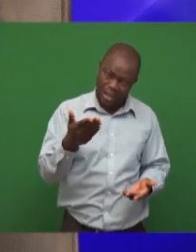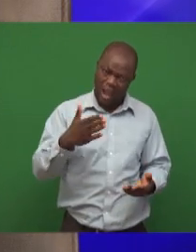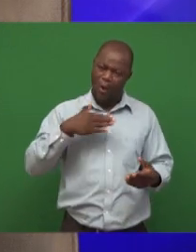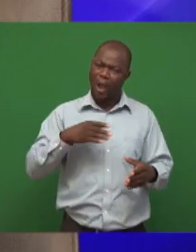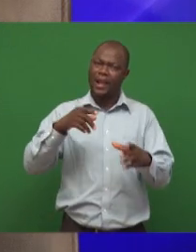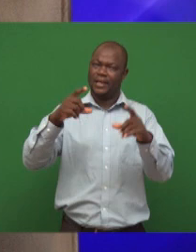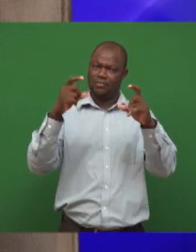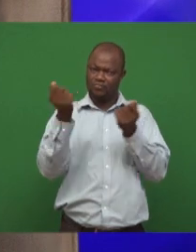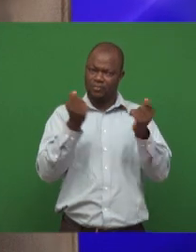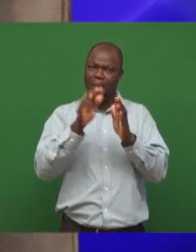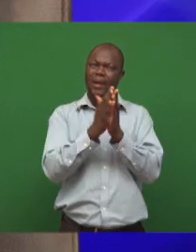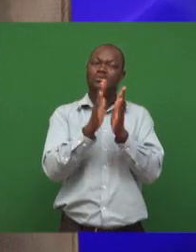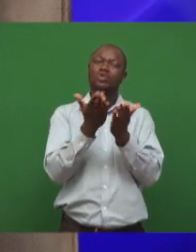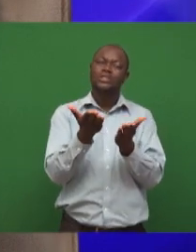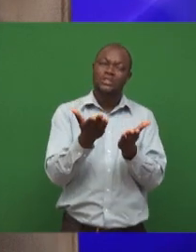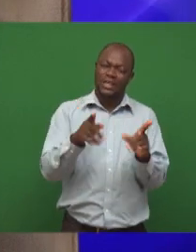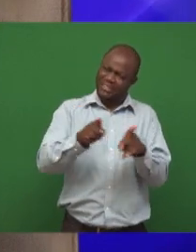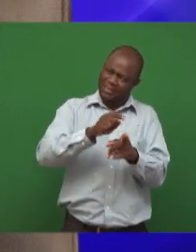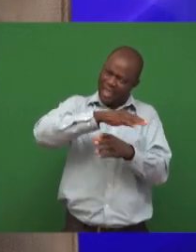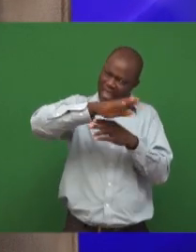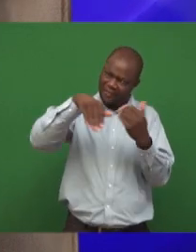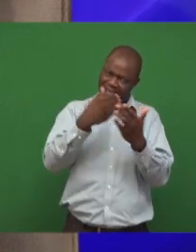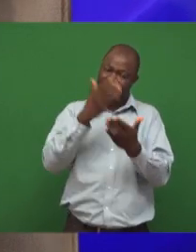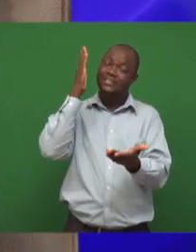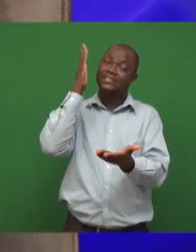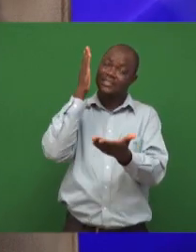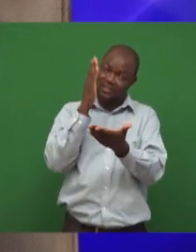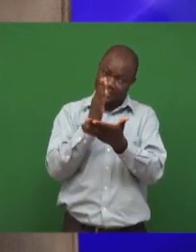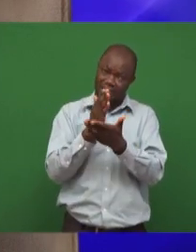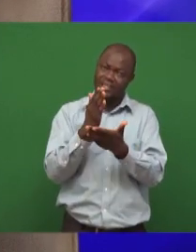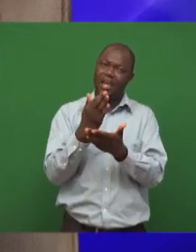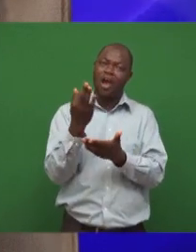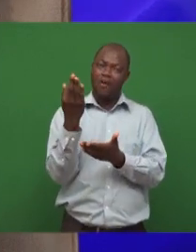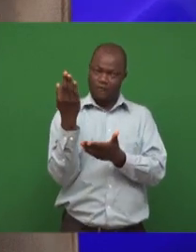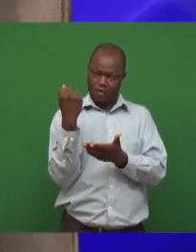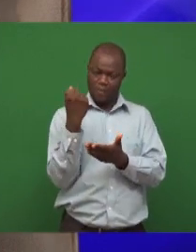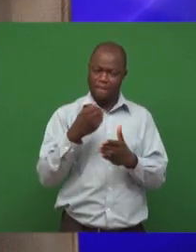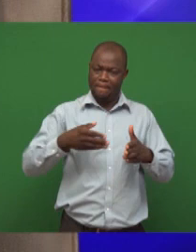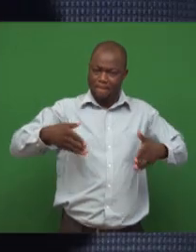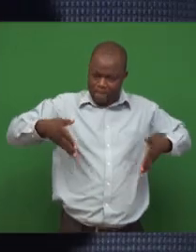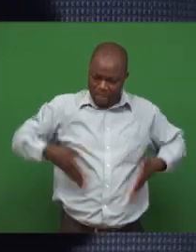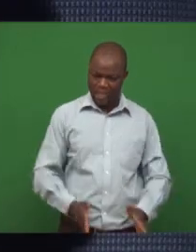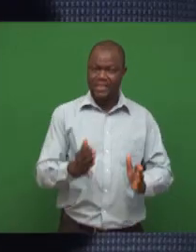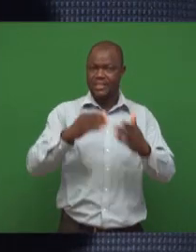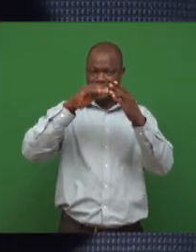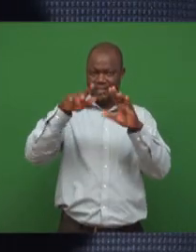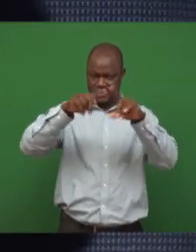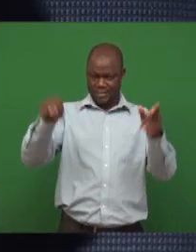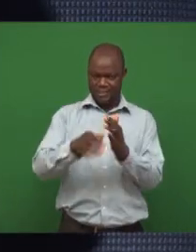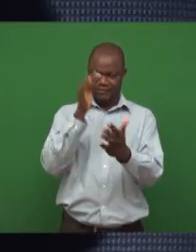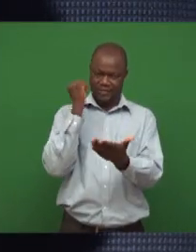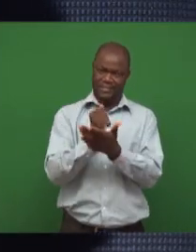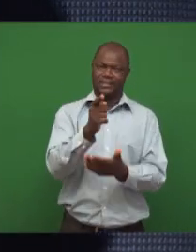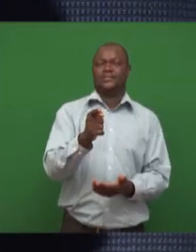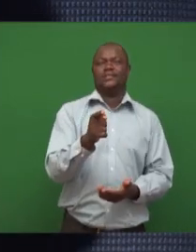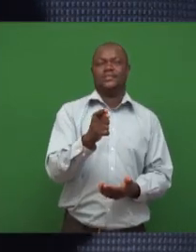gwaro rekufambisa riya repasipoti. Zvese zvinobva pahwaro hwegwaro iroro rinonzi best certificate. Mashoko makukuta